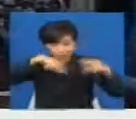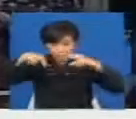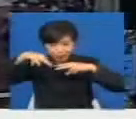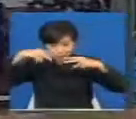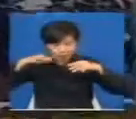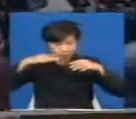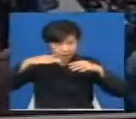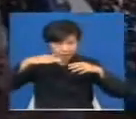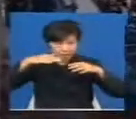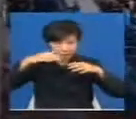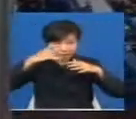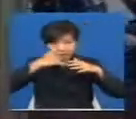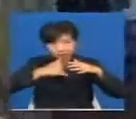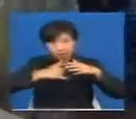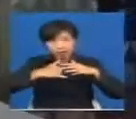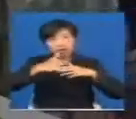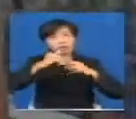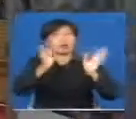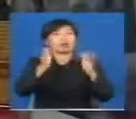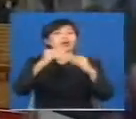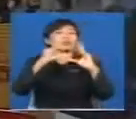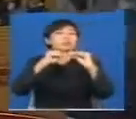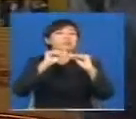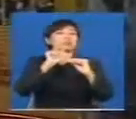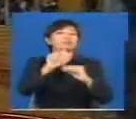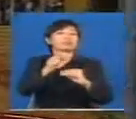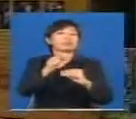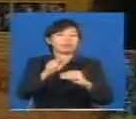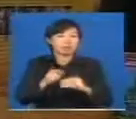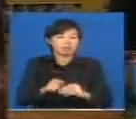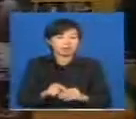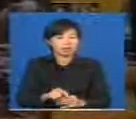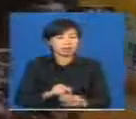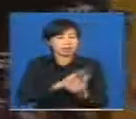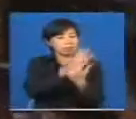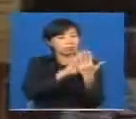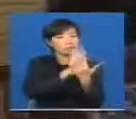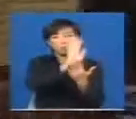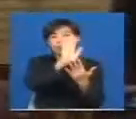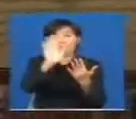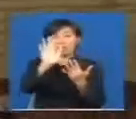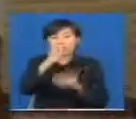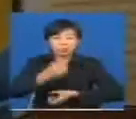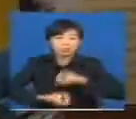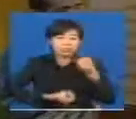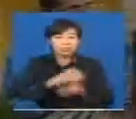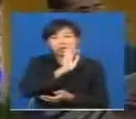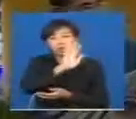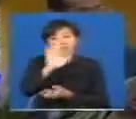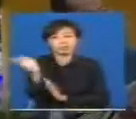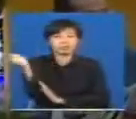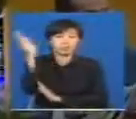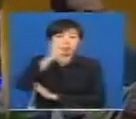ราวนี้ก็ไปเข้าประชุม ห้องประชุมหลักที่เราบอก ท่านก็จะได้แสดงถึงพลพจน์ยาวไปทั้งวันเลยซึ่งวันแรกก็ผู้นำอย่